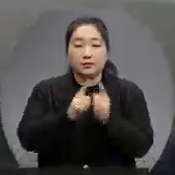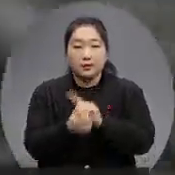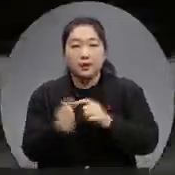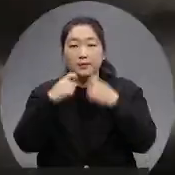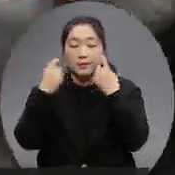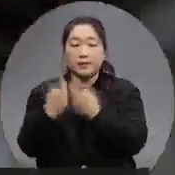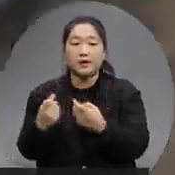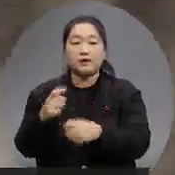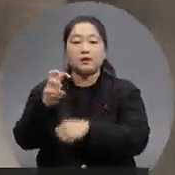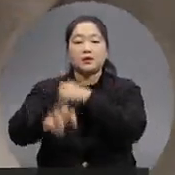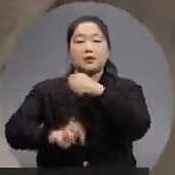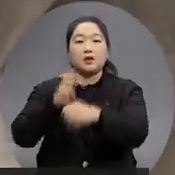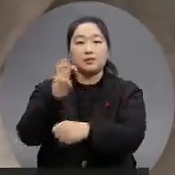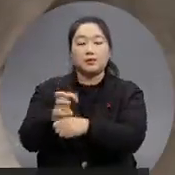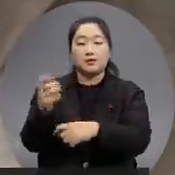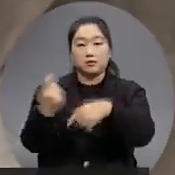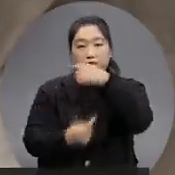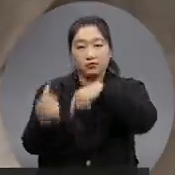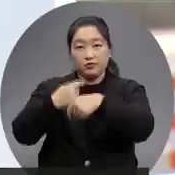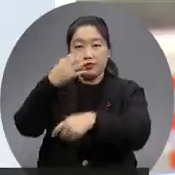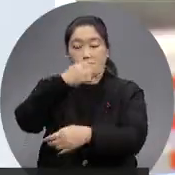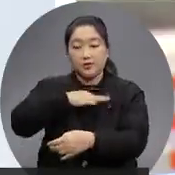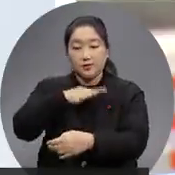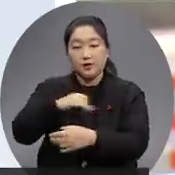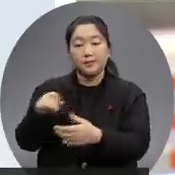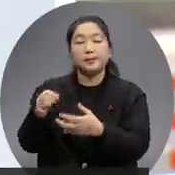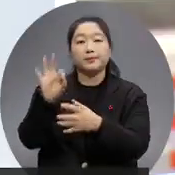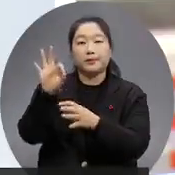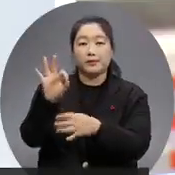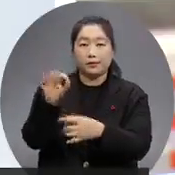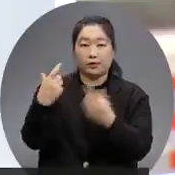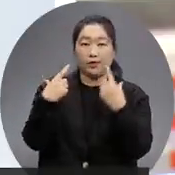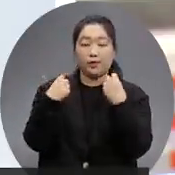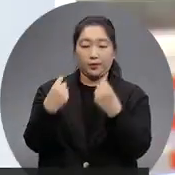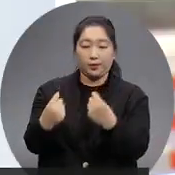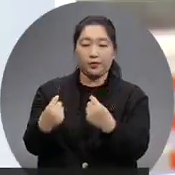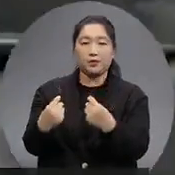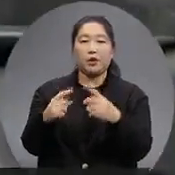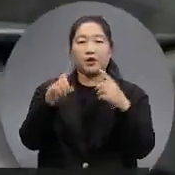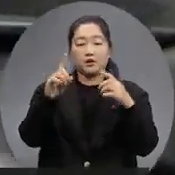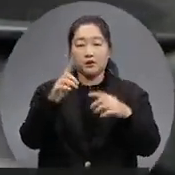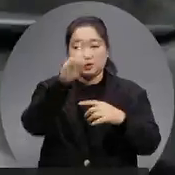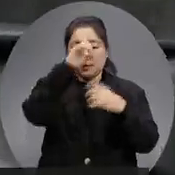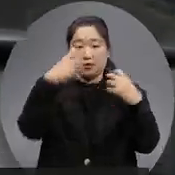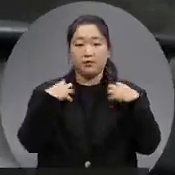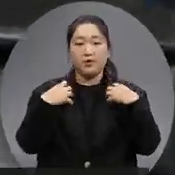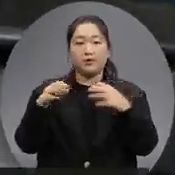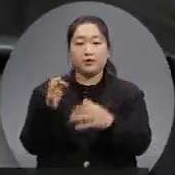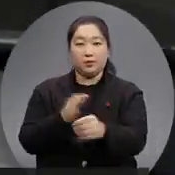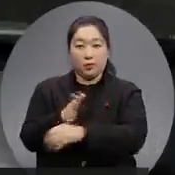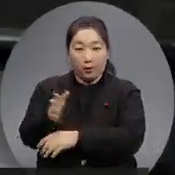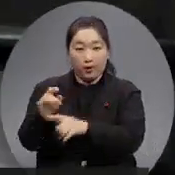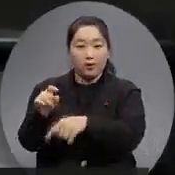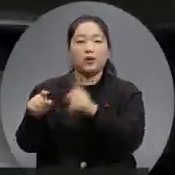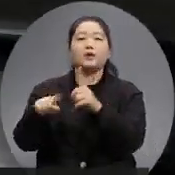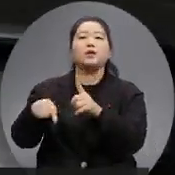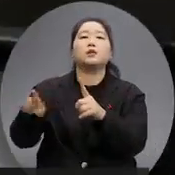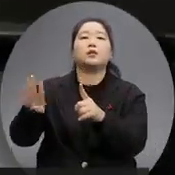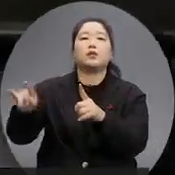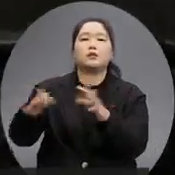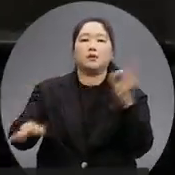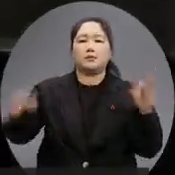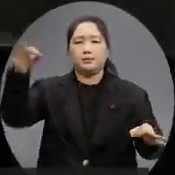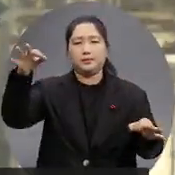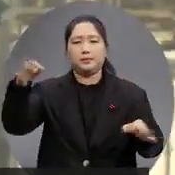민자는 30년간 운영 수익으로 비용을 보전하는 방식이라 정부안보다 통행료가 1.1배 높을 수